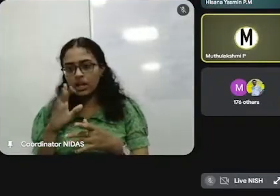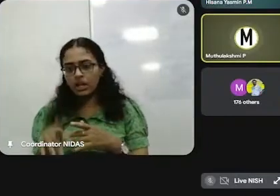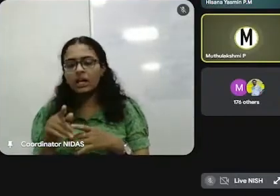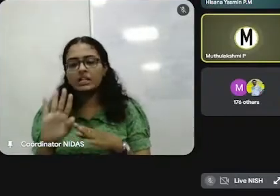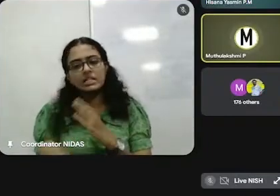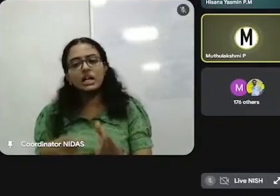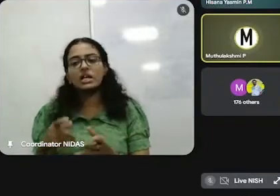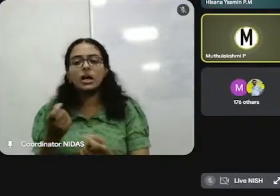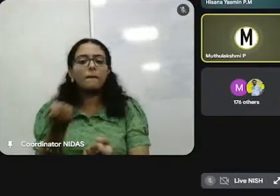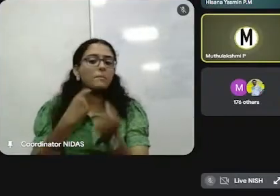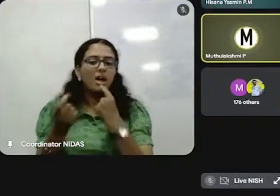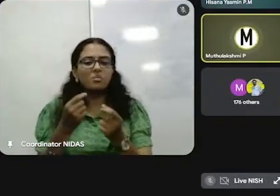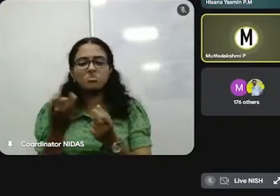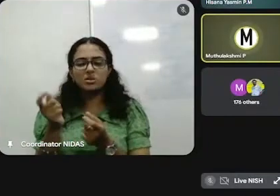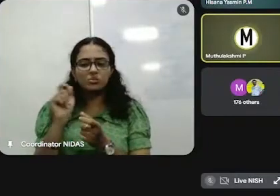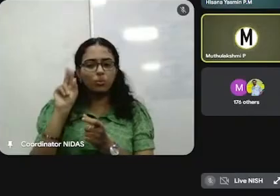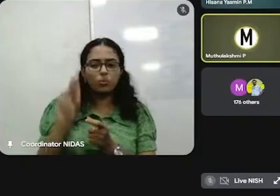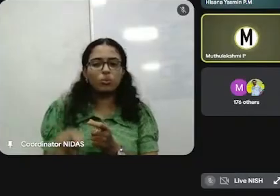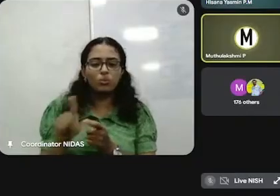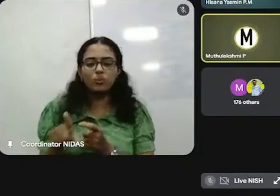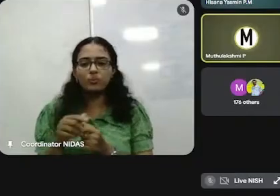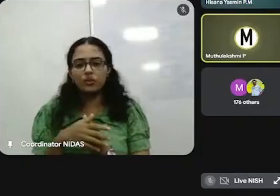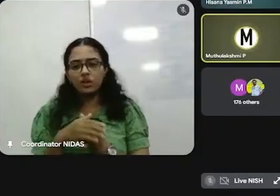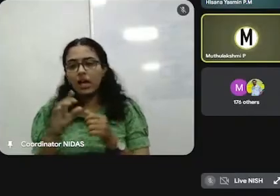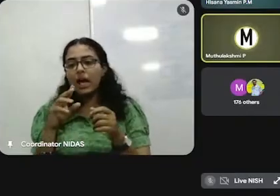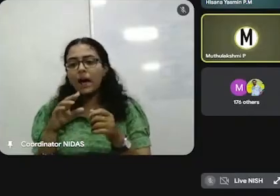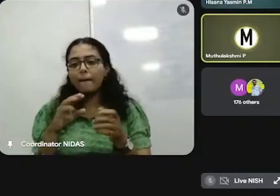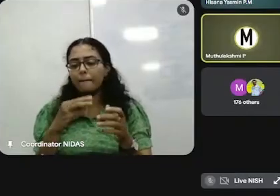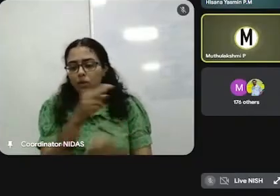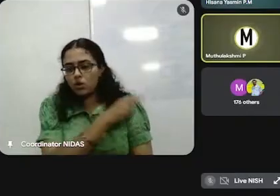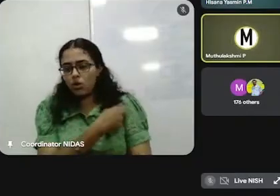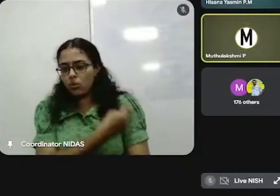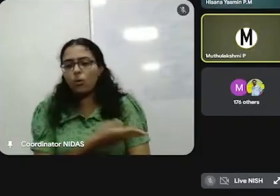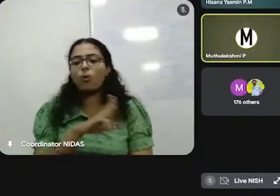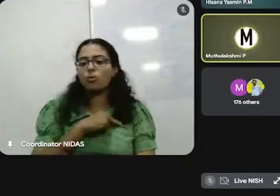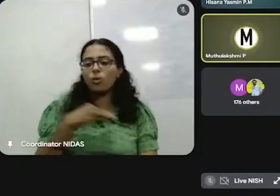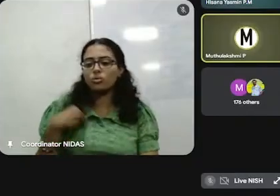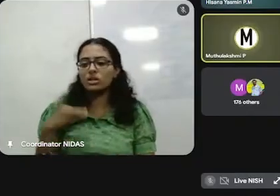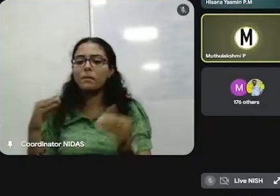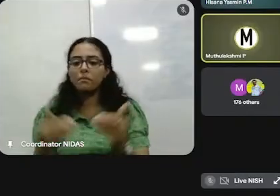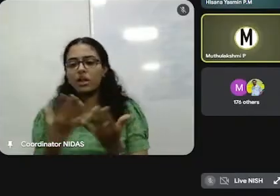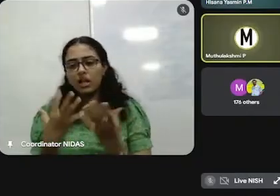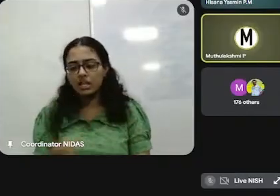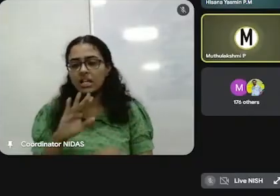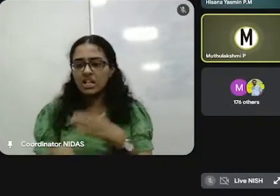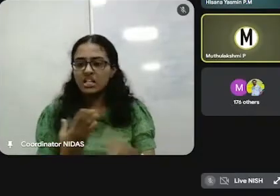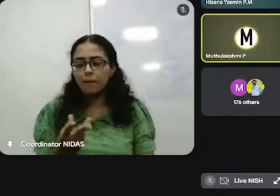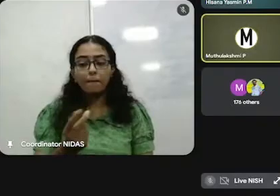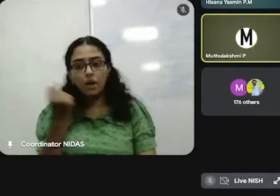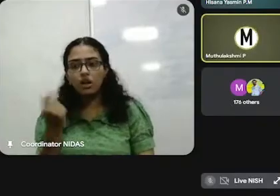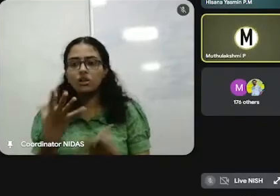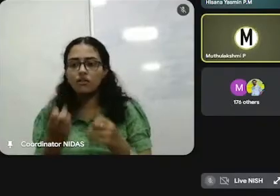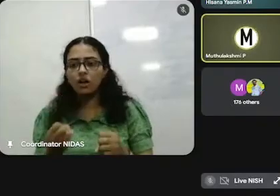സോ അതുപോലെ അതാണ് ഇപ്പൊ ഷൈനി മാം പറഞ്ഞ് മെഡിക്കൽ അഡ്വൈസ് ഷുഡ് ബി സോട്ട് ഇമ്മീഡിയറ്റ്ലി. Please don't continue taking the